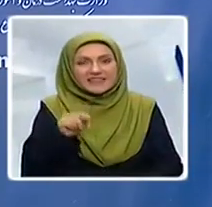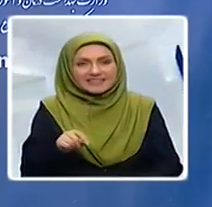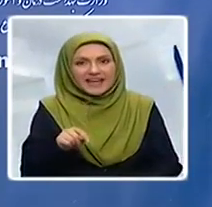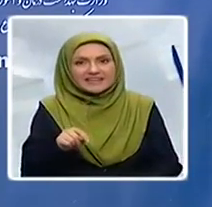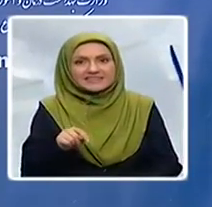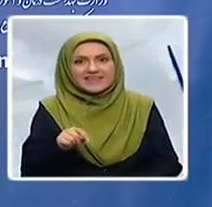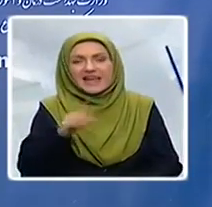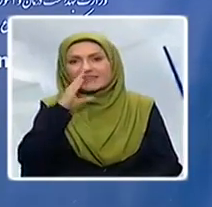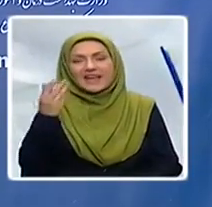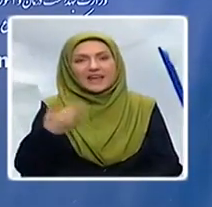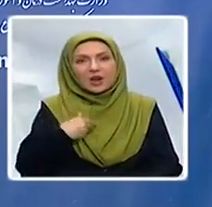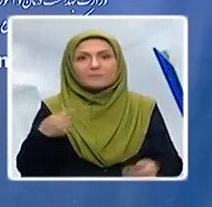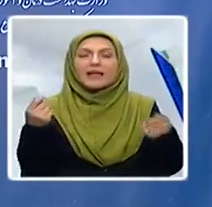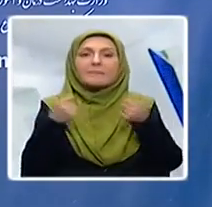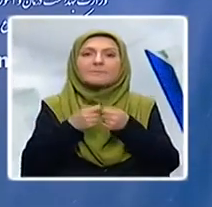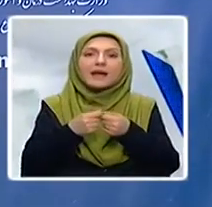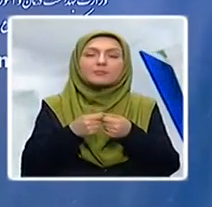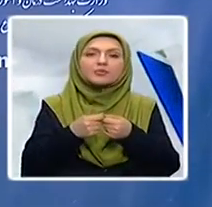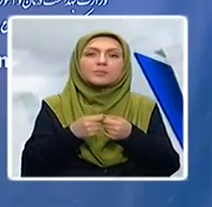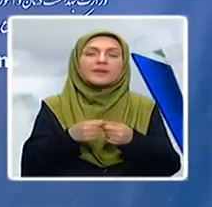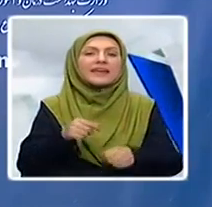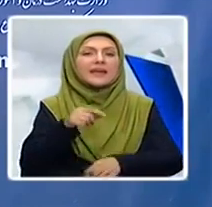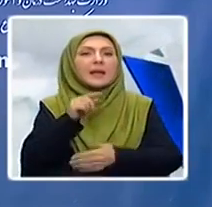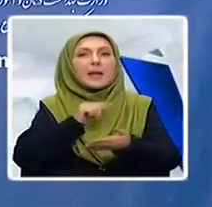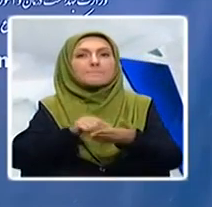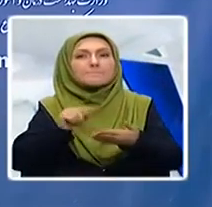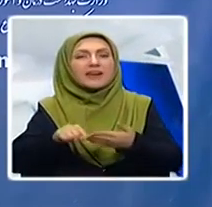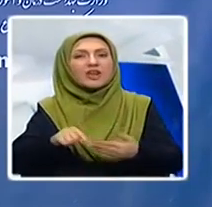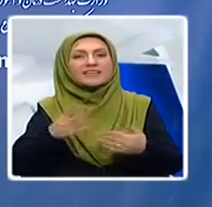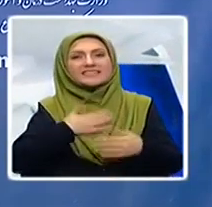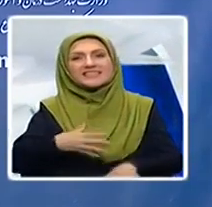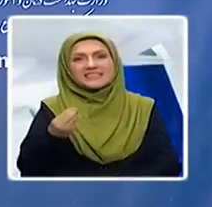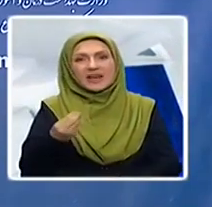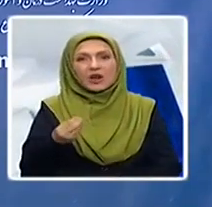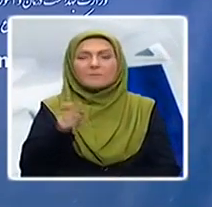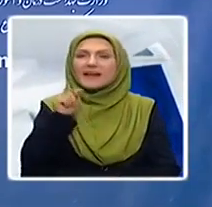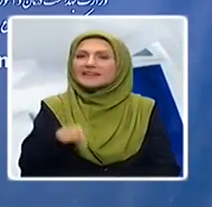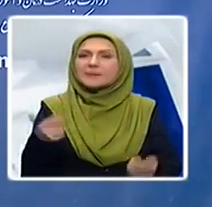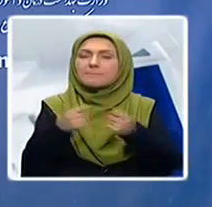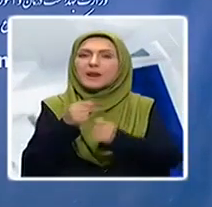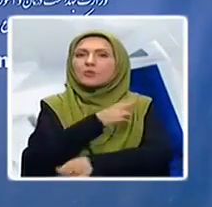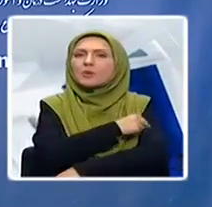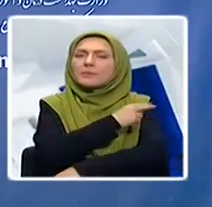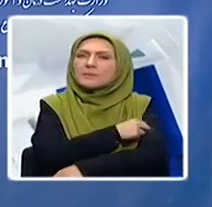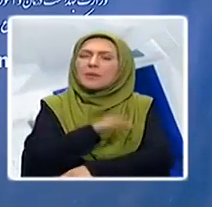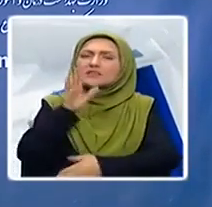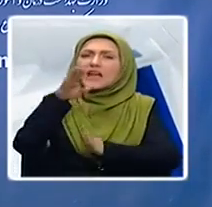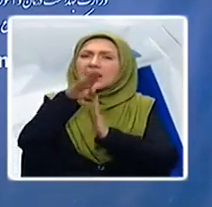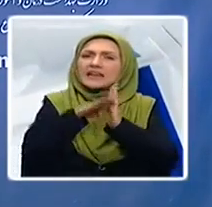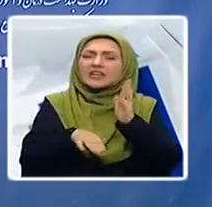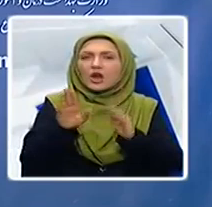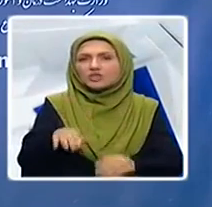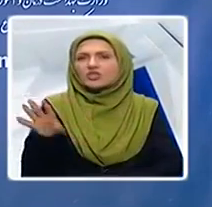مراکز خدمات سلامت 16 ساعته ما هست و عملا از موارد ارجایی بیمارستان ها شاید حدود 40%